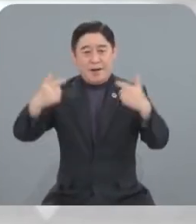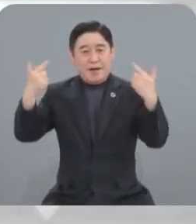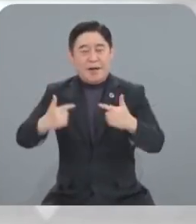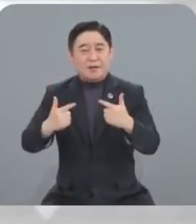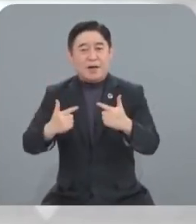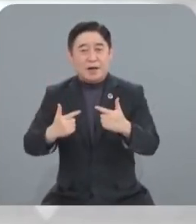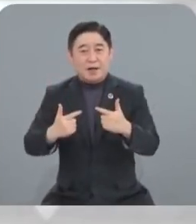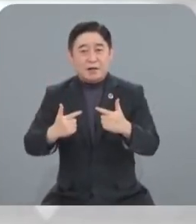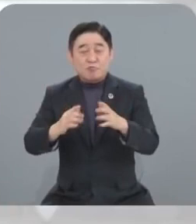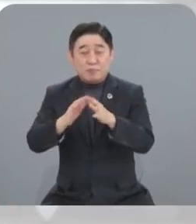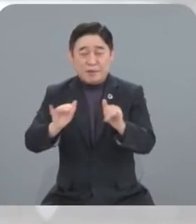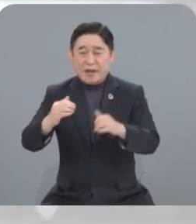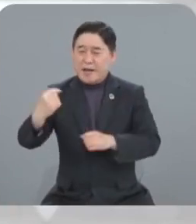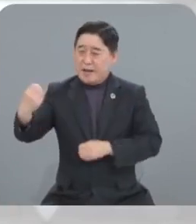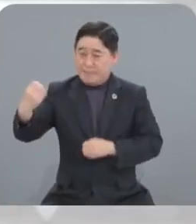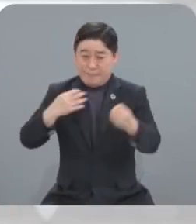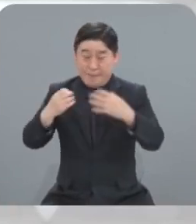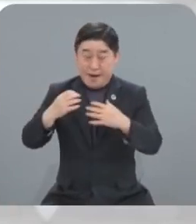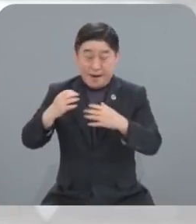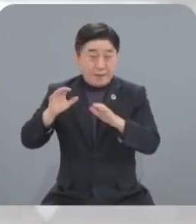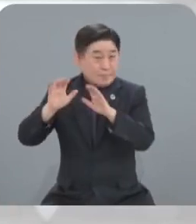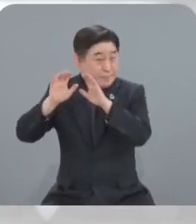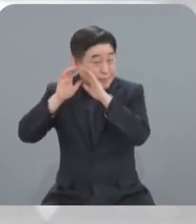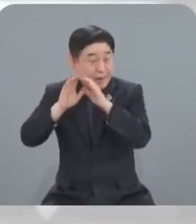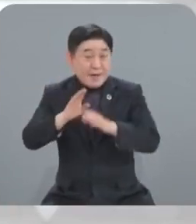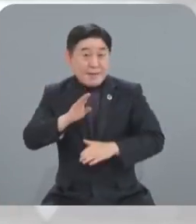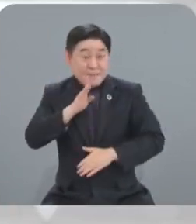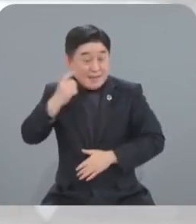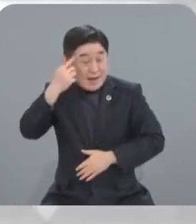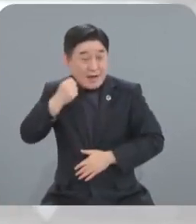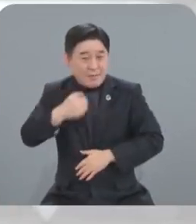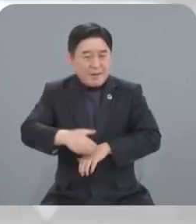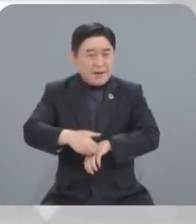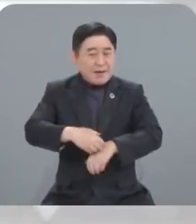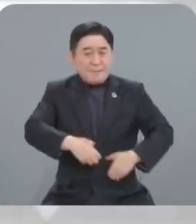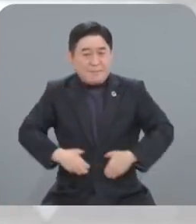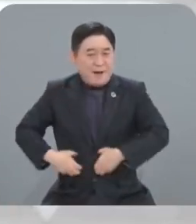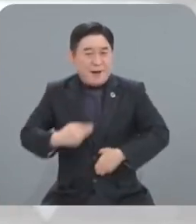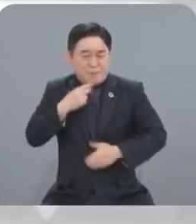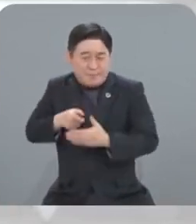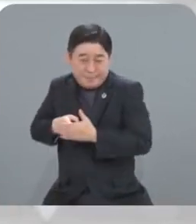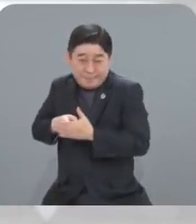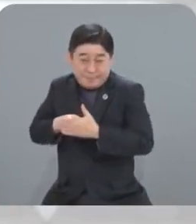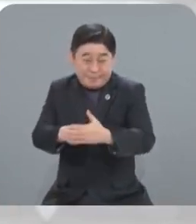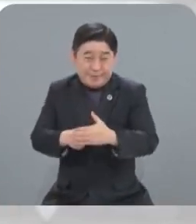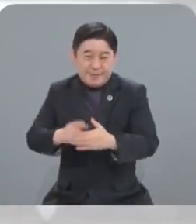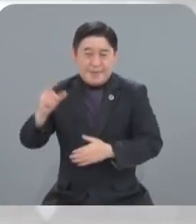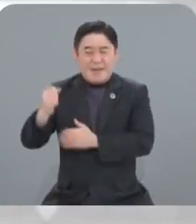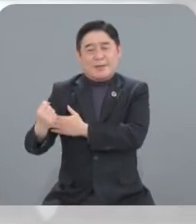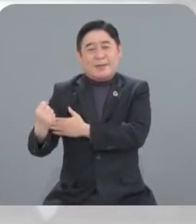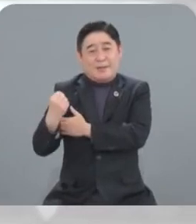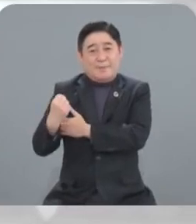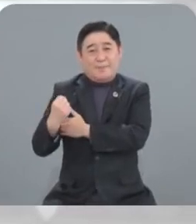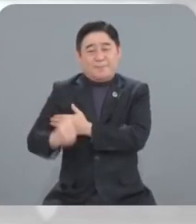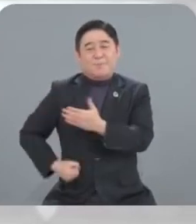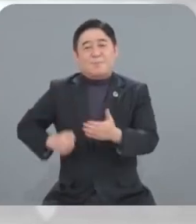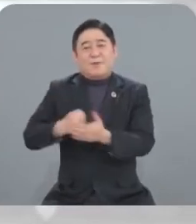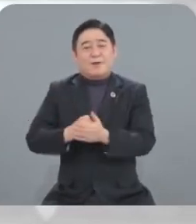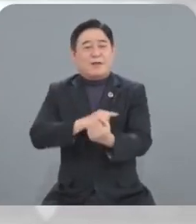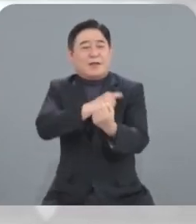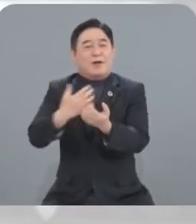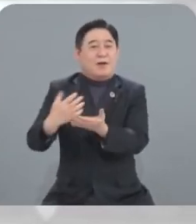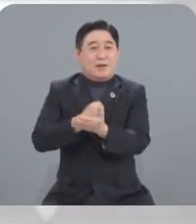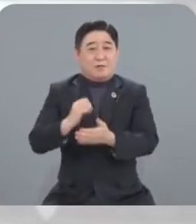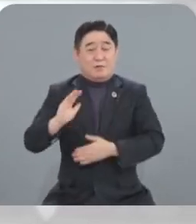요전에 주목하다 옳다고 생각할 때는 주저없이 나발 강력한 추진력과 결단력을 가지고